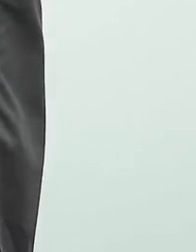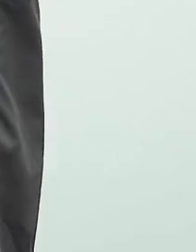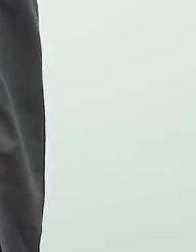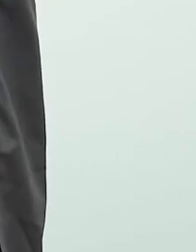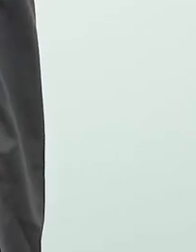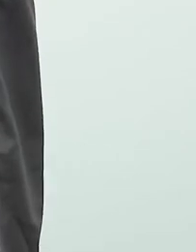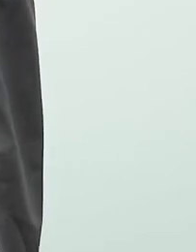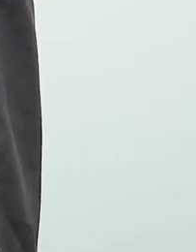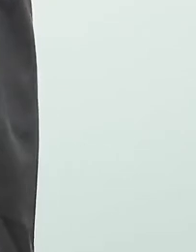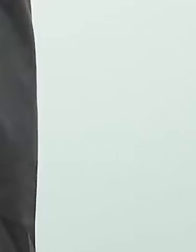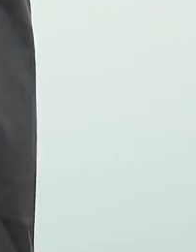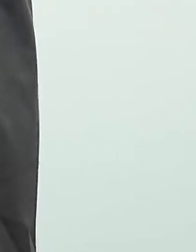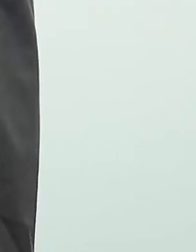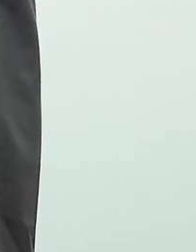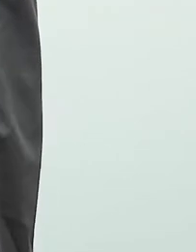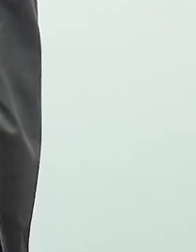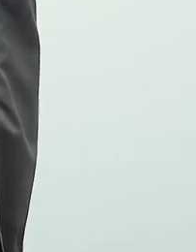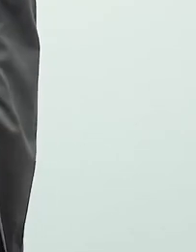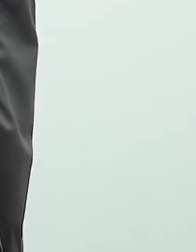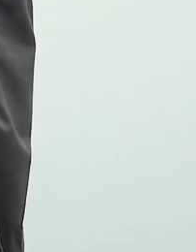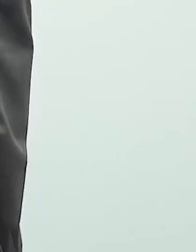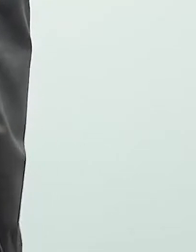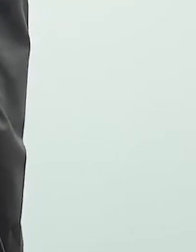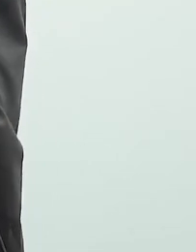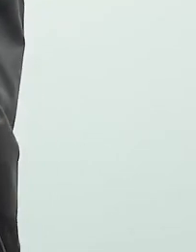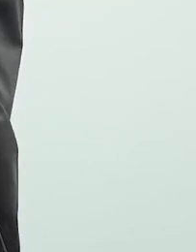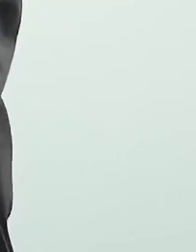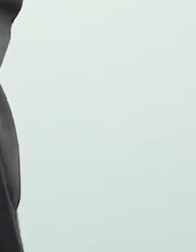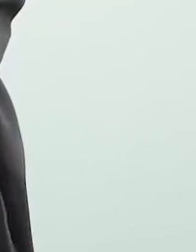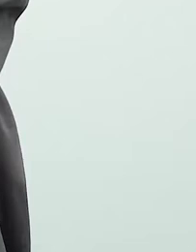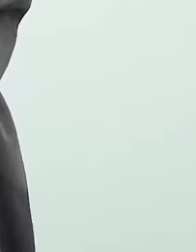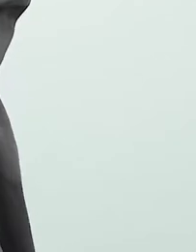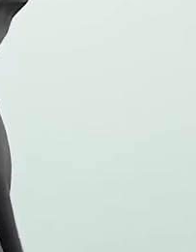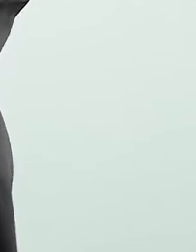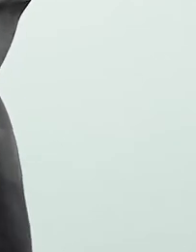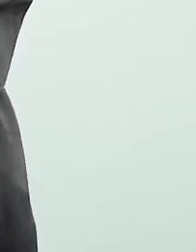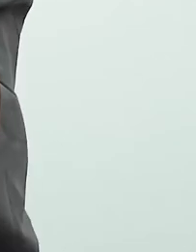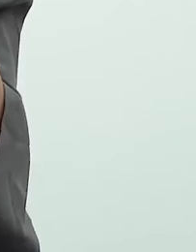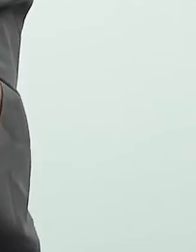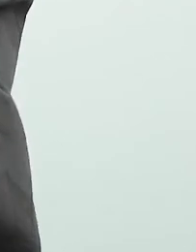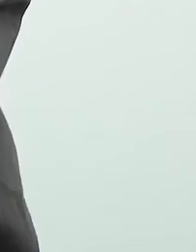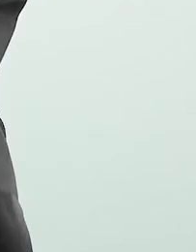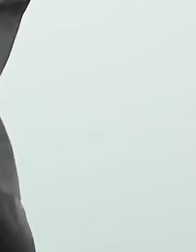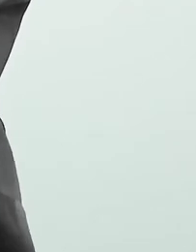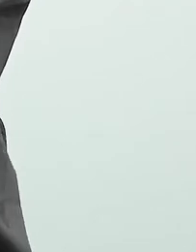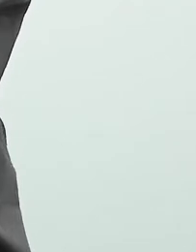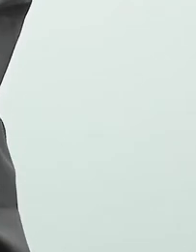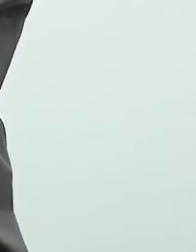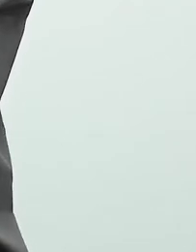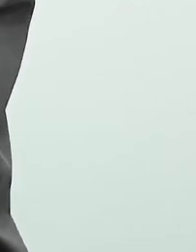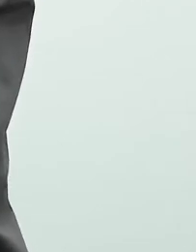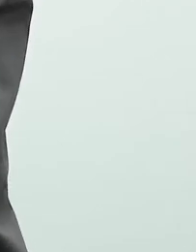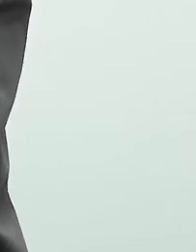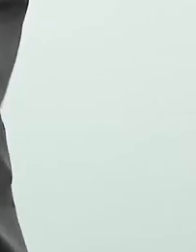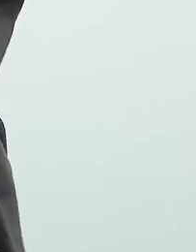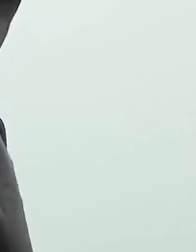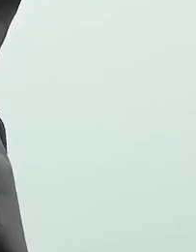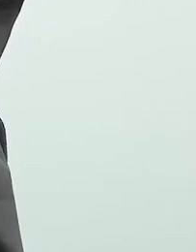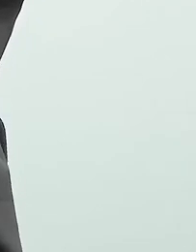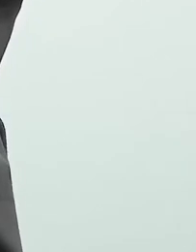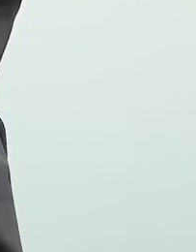입니다 얼굴 이름은 이렇게 사용합니다 대구 대학교 4학년 이고요 특수